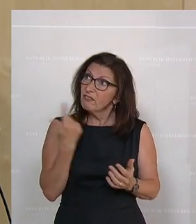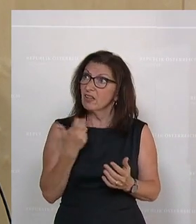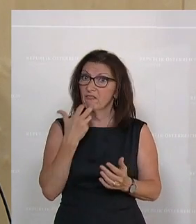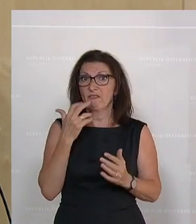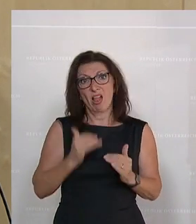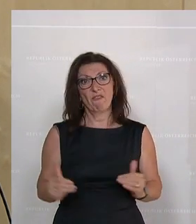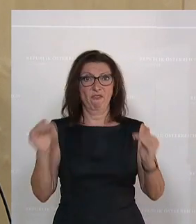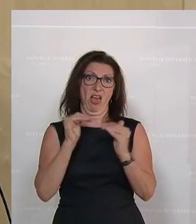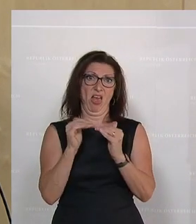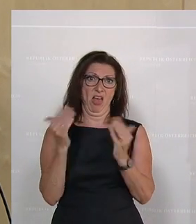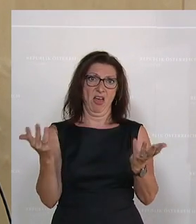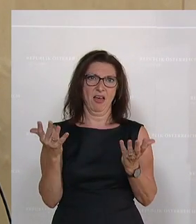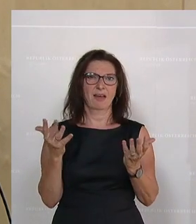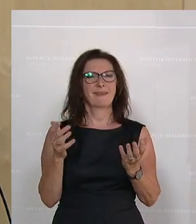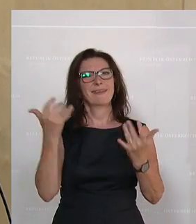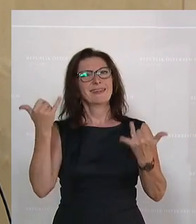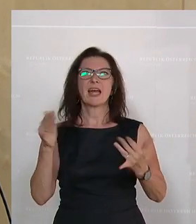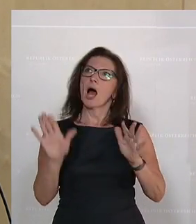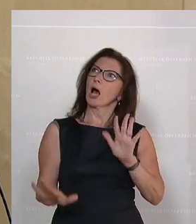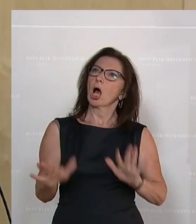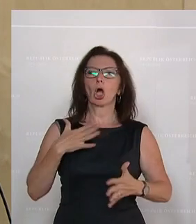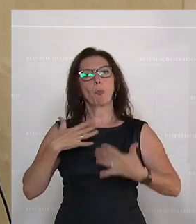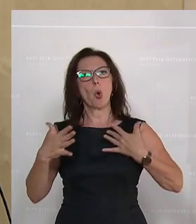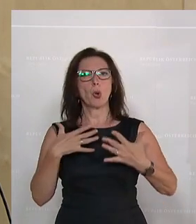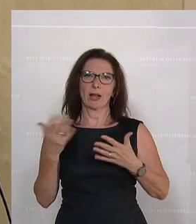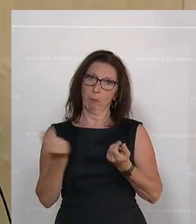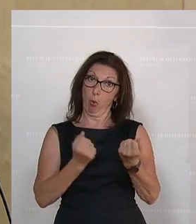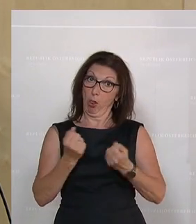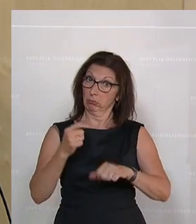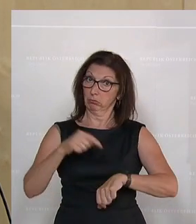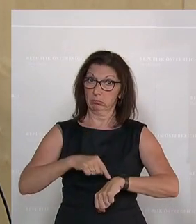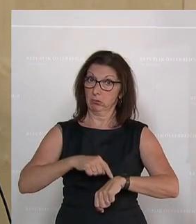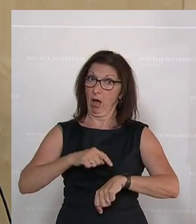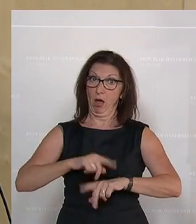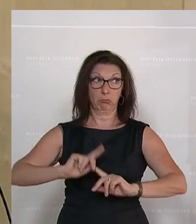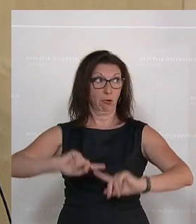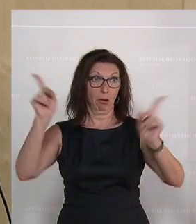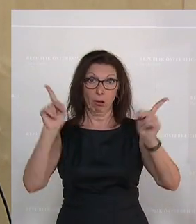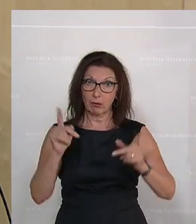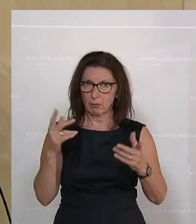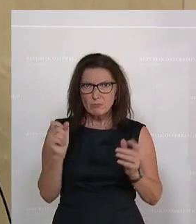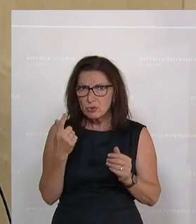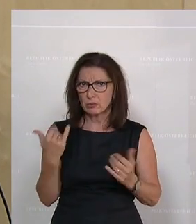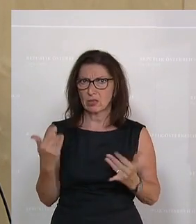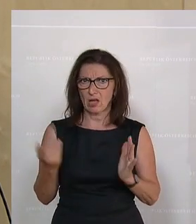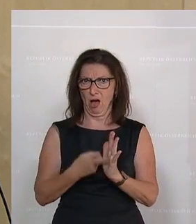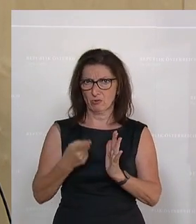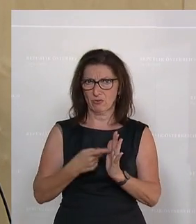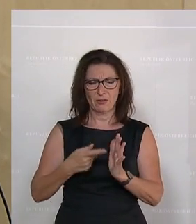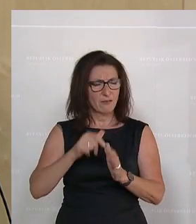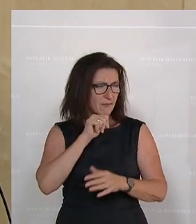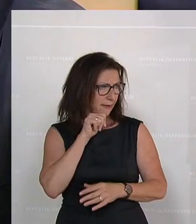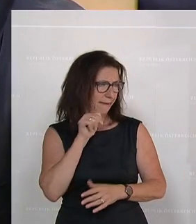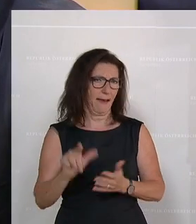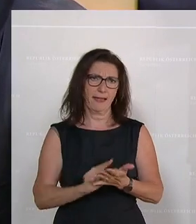angehen und es ist keine zeit für bequemlichkeit in der politik gerade unter herausforderungen wo wir jetzt stehen keine zeit für bequemlichkeit